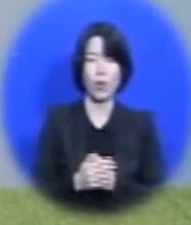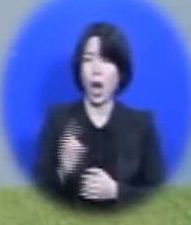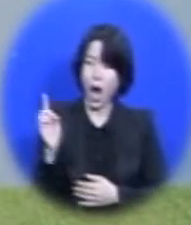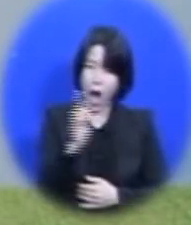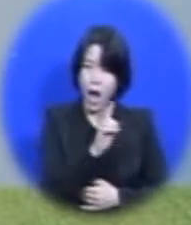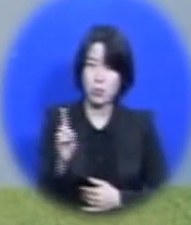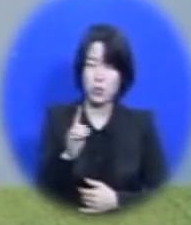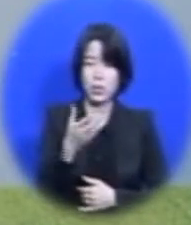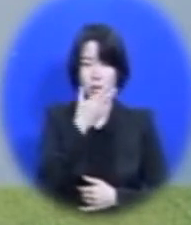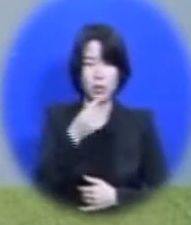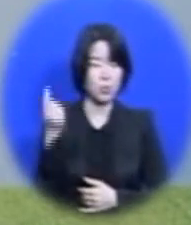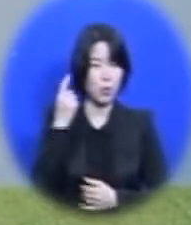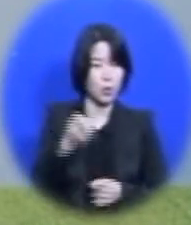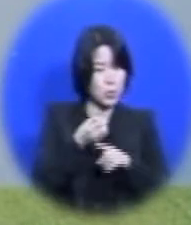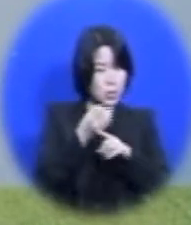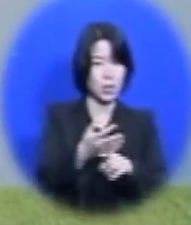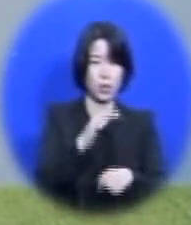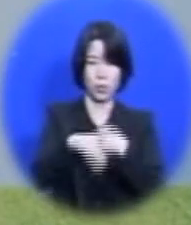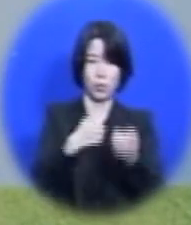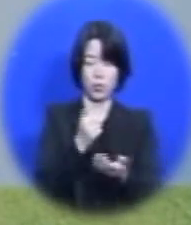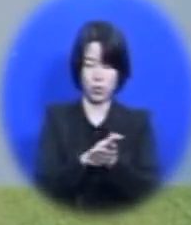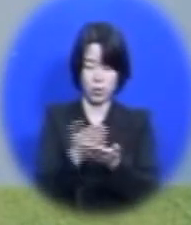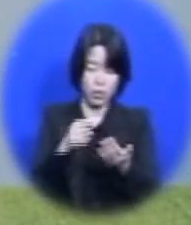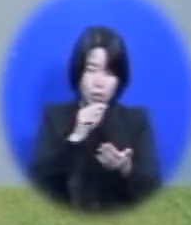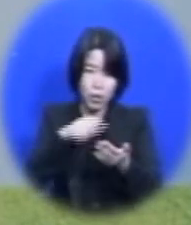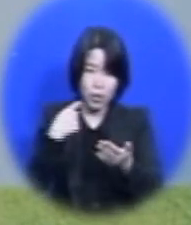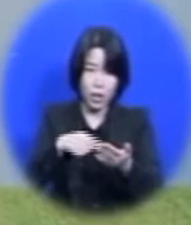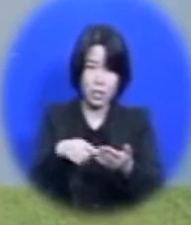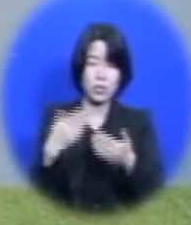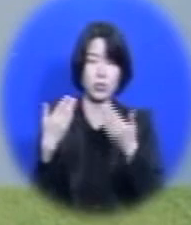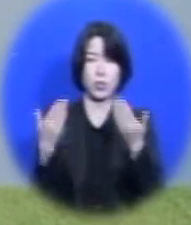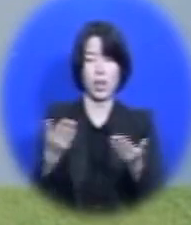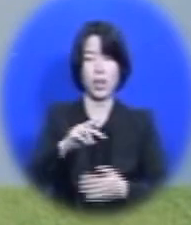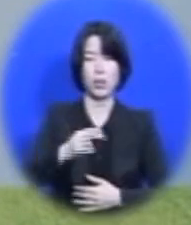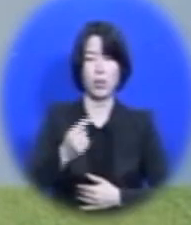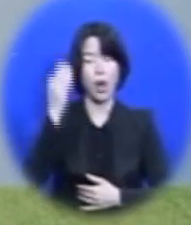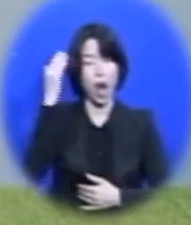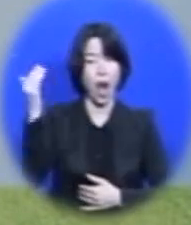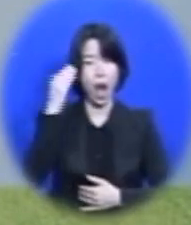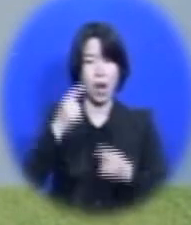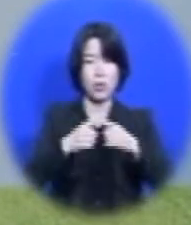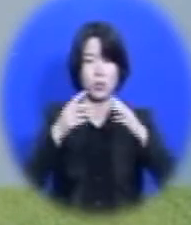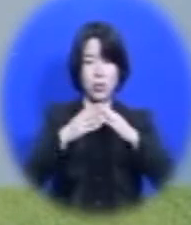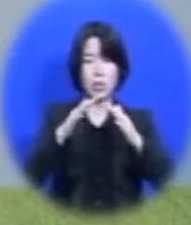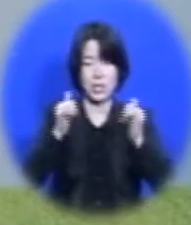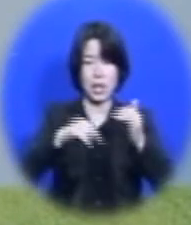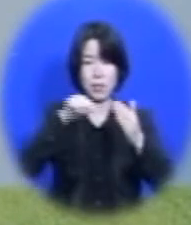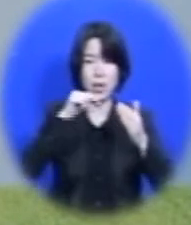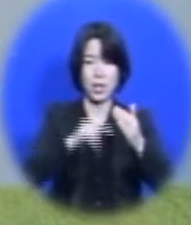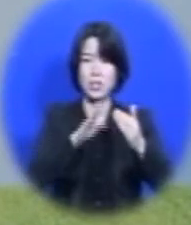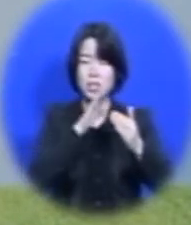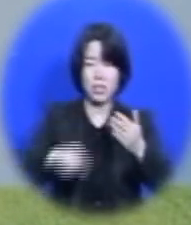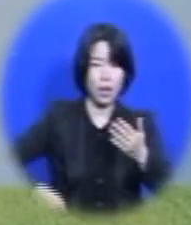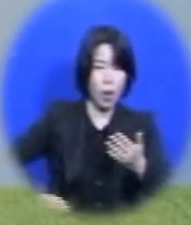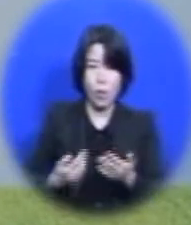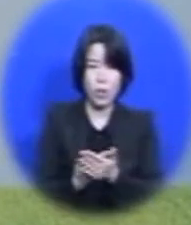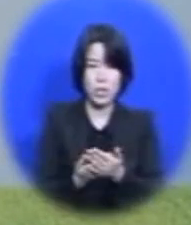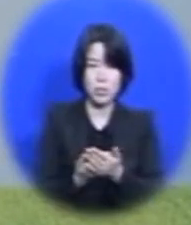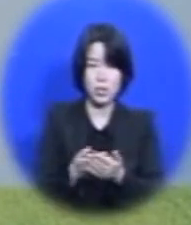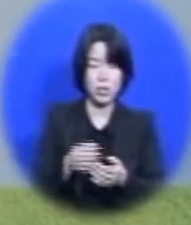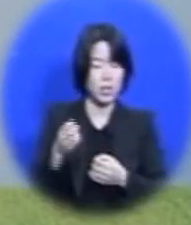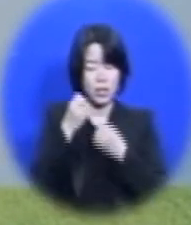아무리 복음을 전하고 성경을 가르치고 해도 한국 교인들 안에 진정한 회심의 역사가 일어나지를